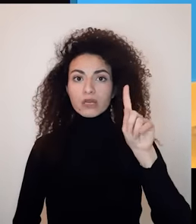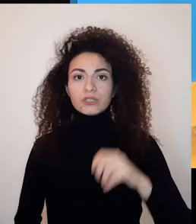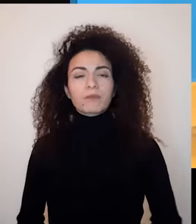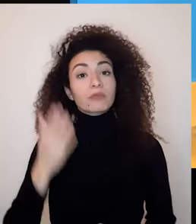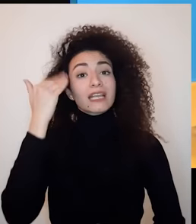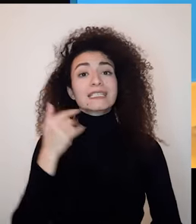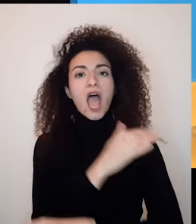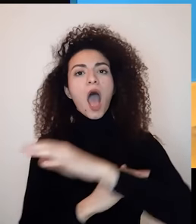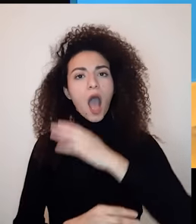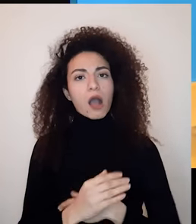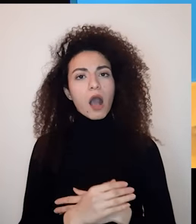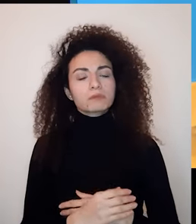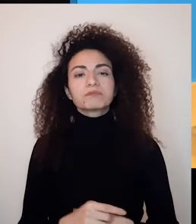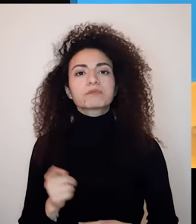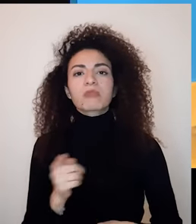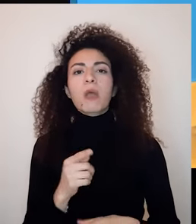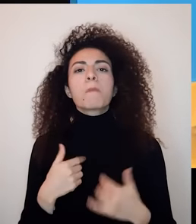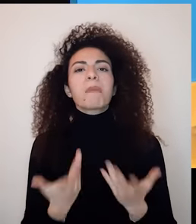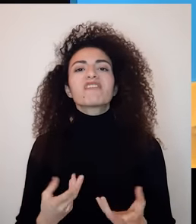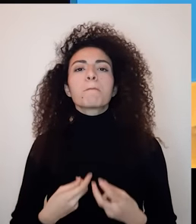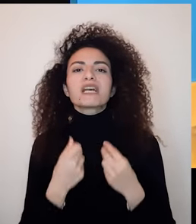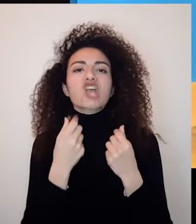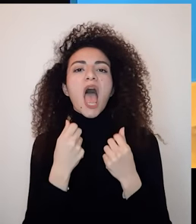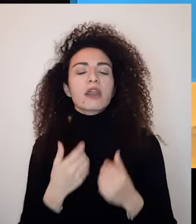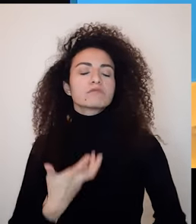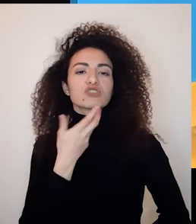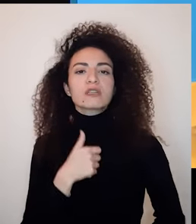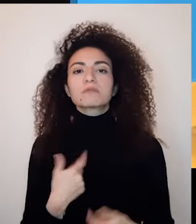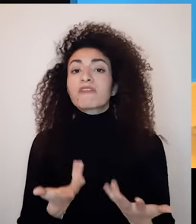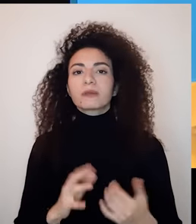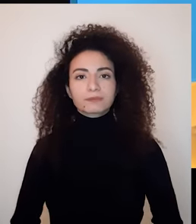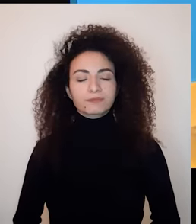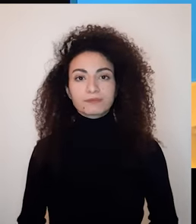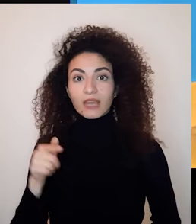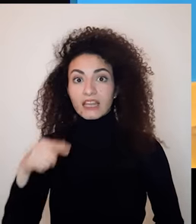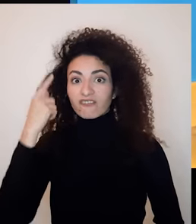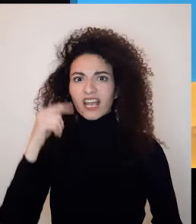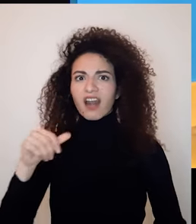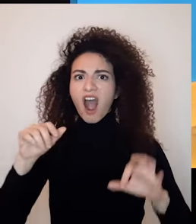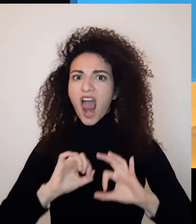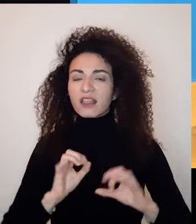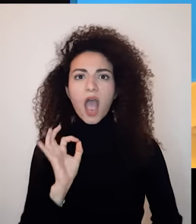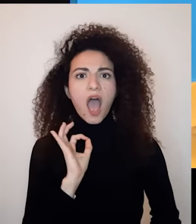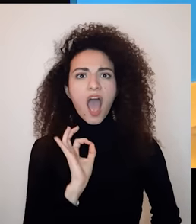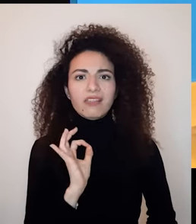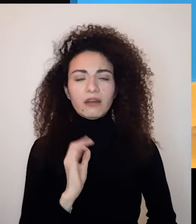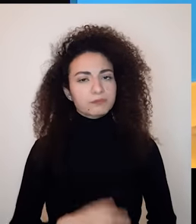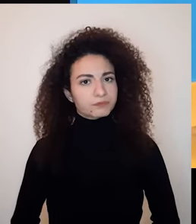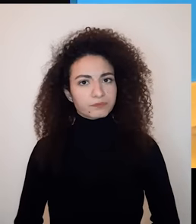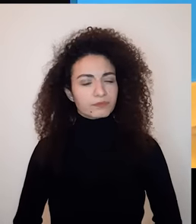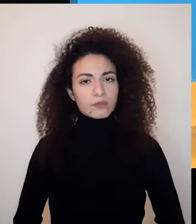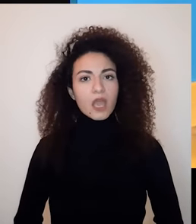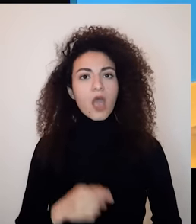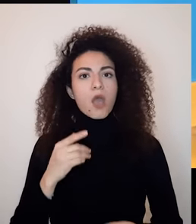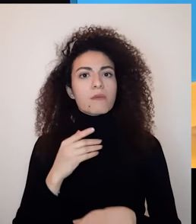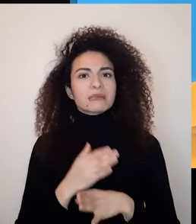الإعاقة. أولا، النساء ذات الإعاقة هن كائنات مجردات من المشاعر الجنسية. واحدة من أهم وأخطر المعتقدات يلي